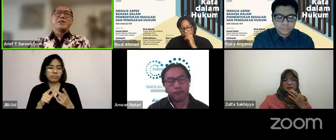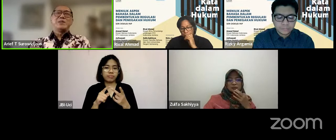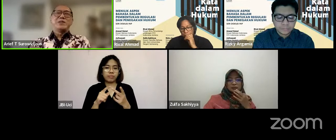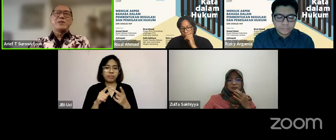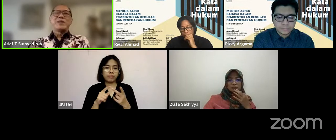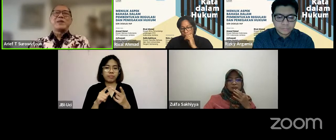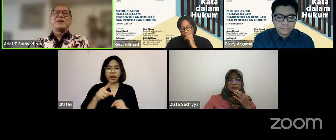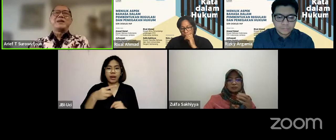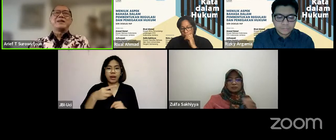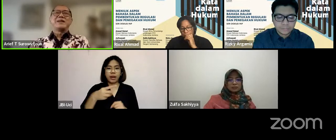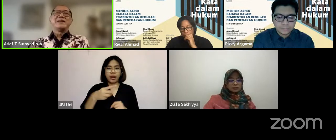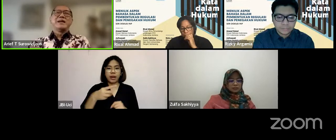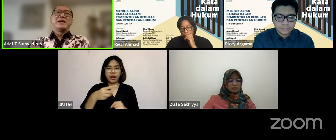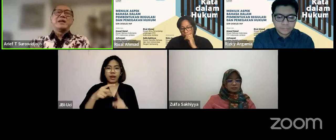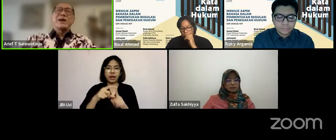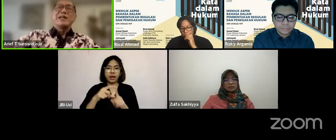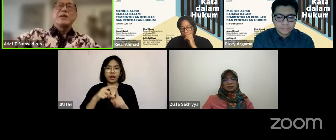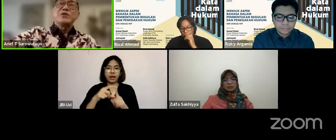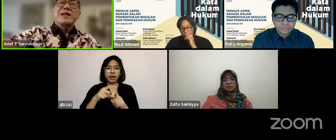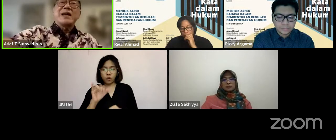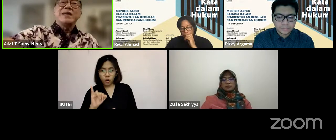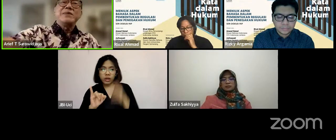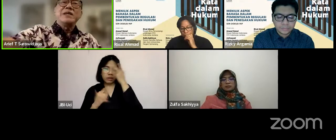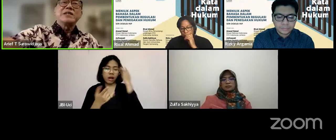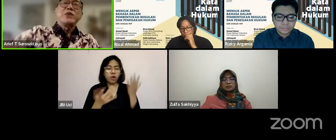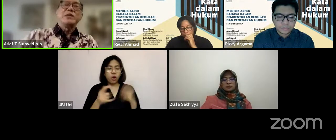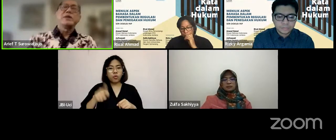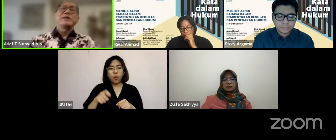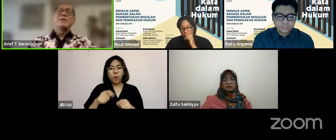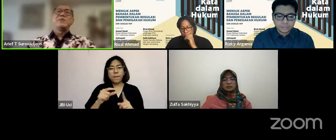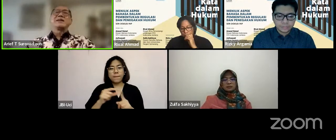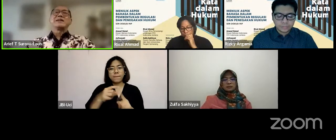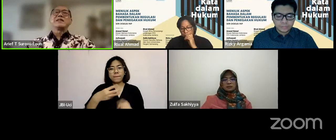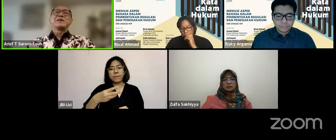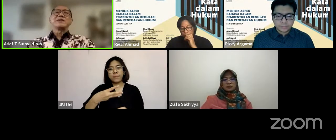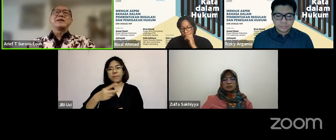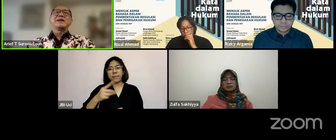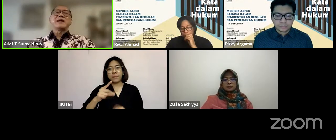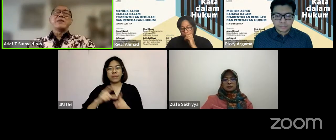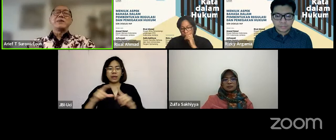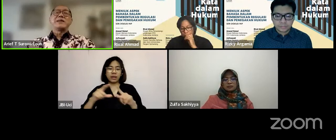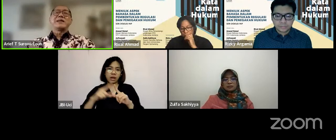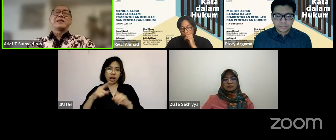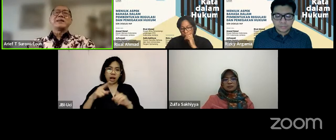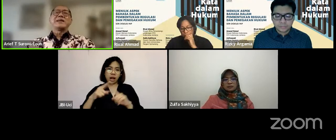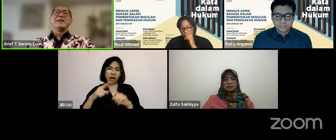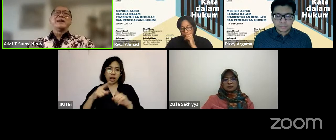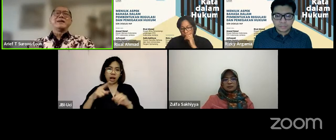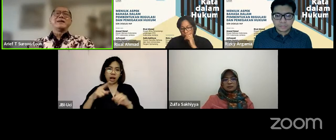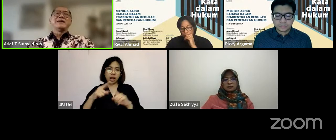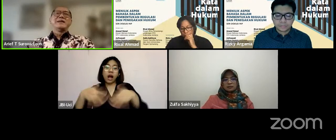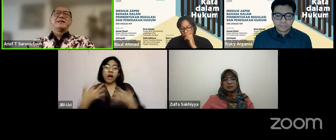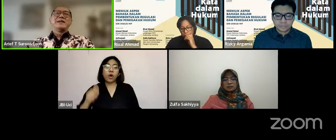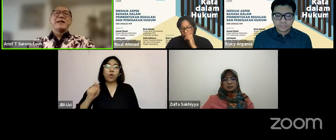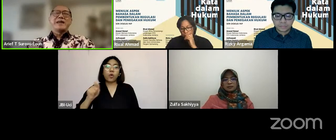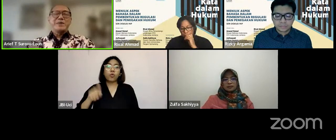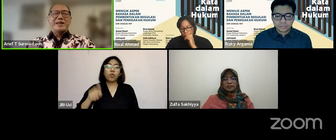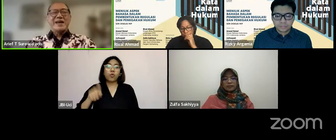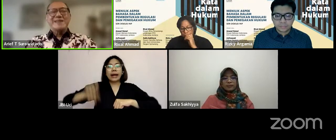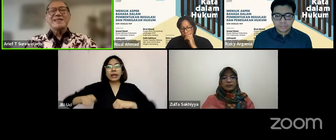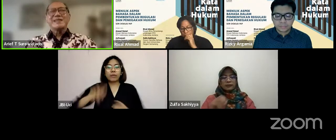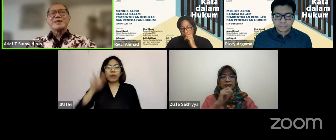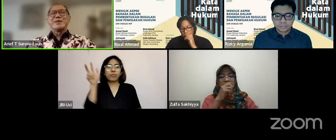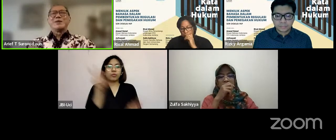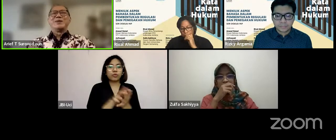dan Jogja pelengkap data dan bahkan semakin yang semua dibuat dalam bahasan ekspresi yang kalimat dan kata-kata yang indah sehingga